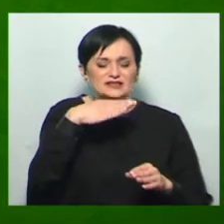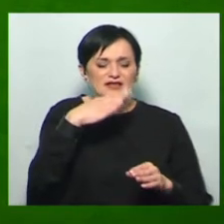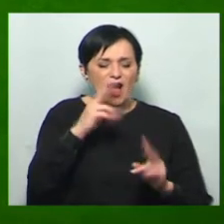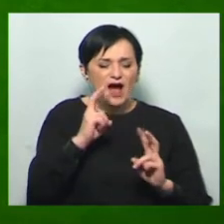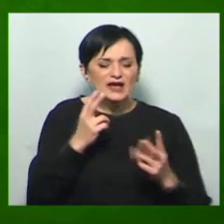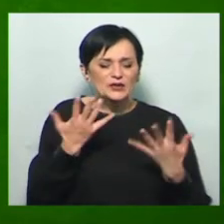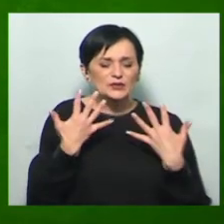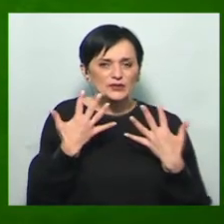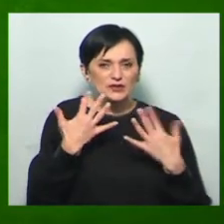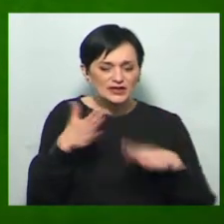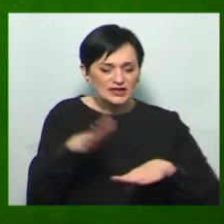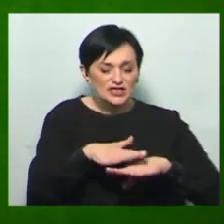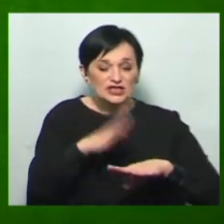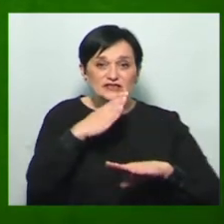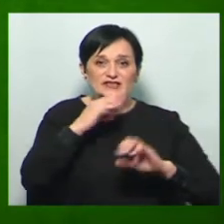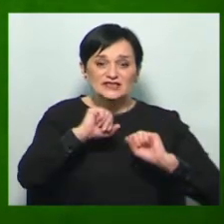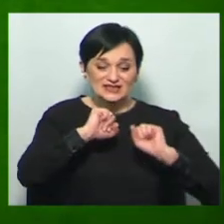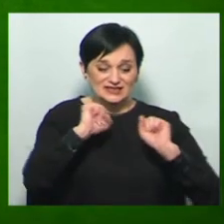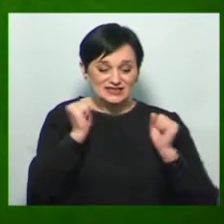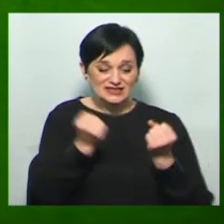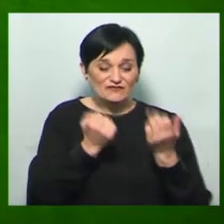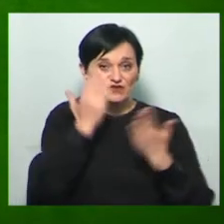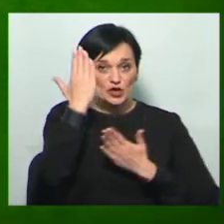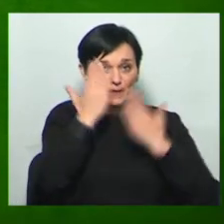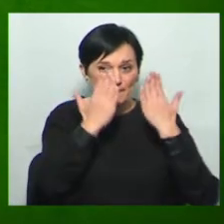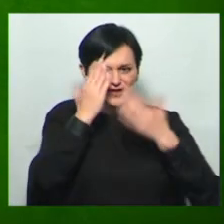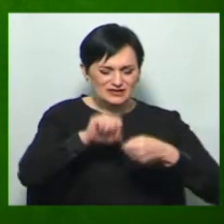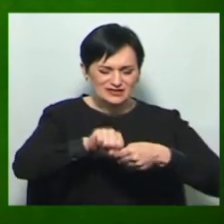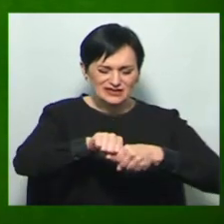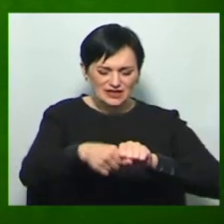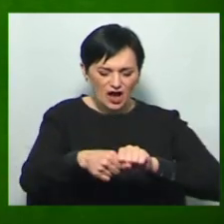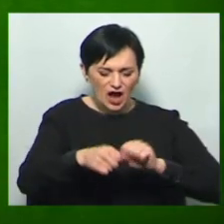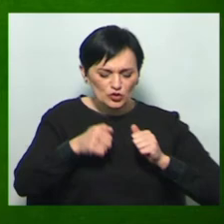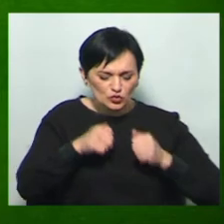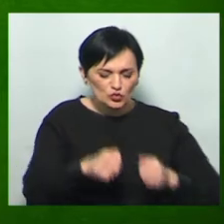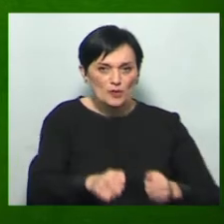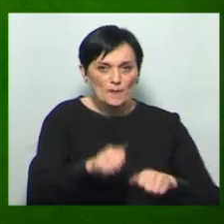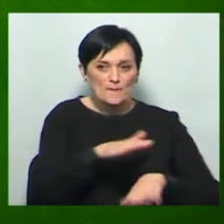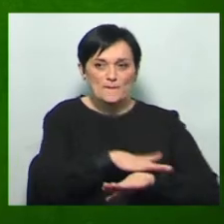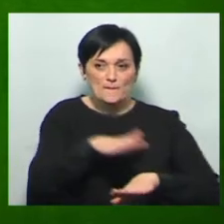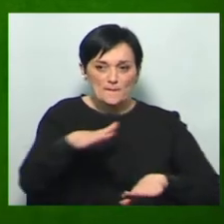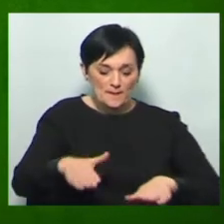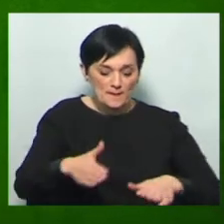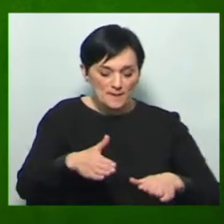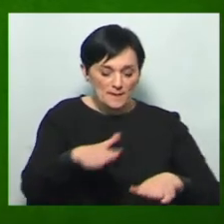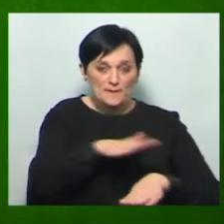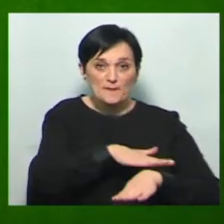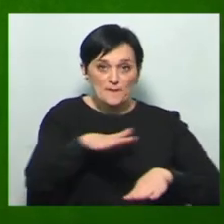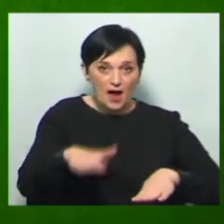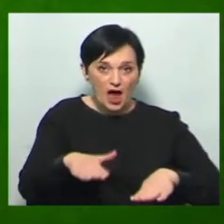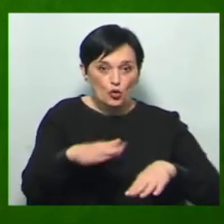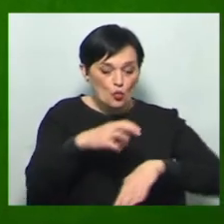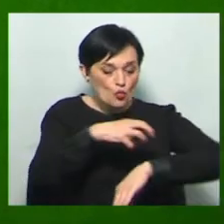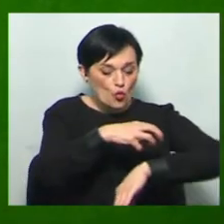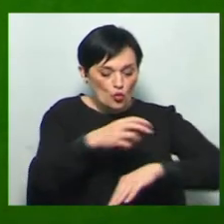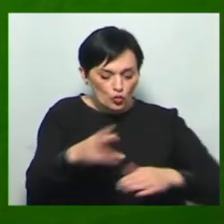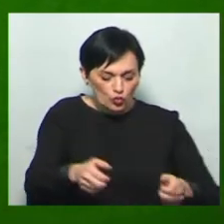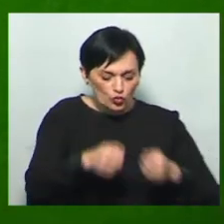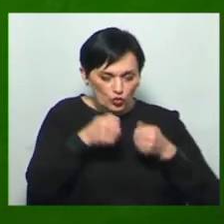ფეხებზე. სიმსხალში დასველებული პირსახოცი გაწურეთ და წაისვით ფეხზე ტერფიდან მუხლისკენ